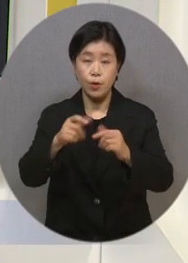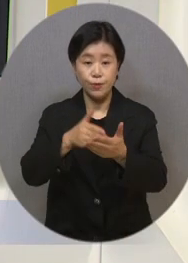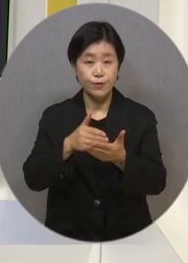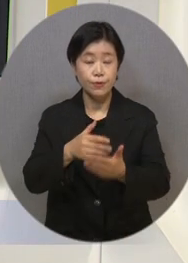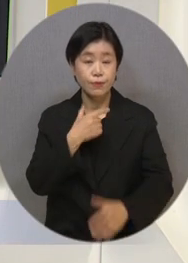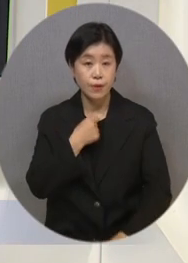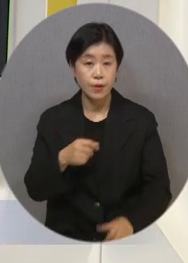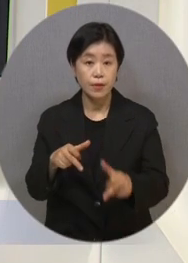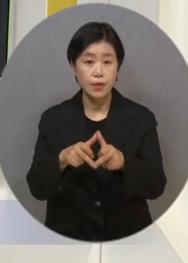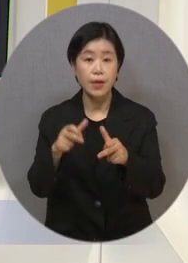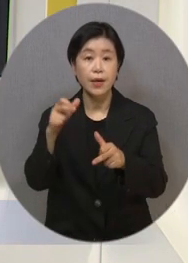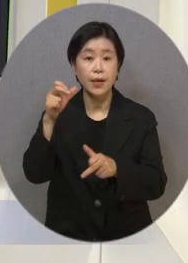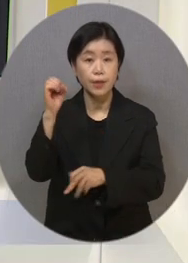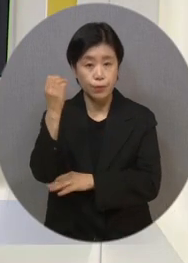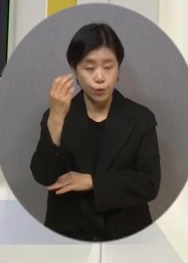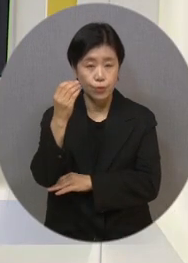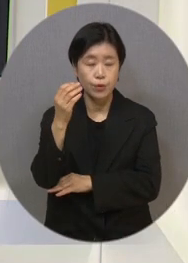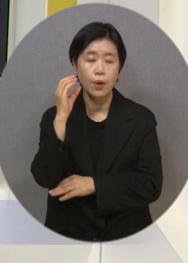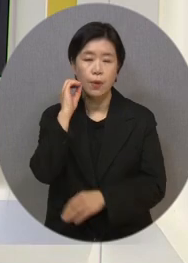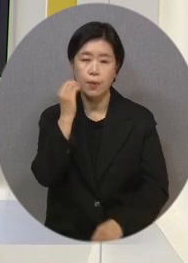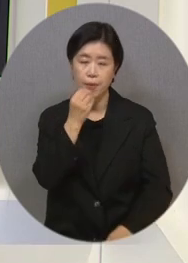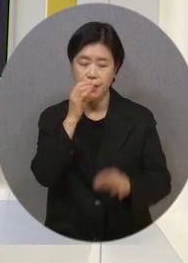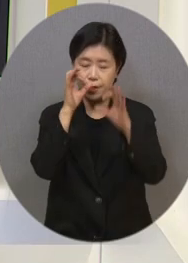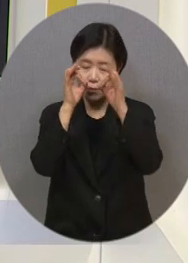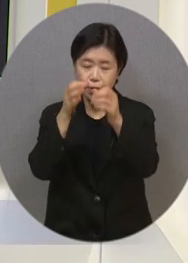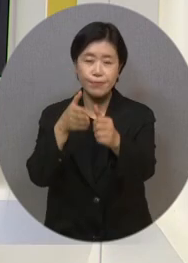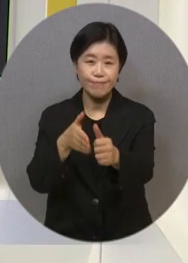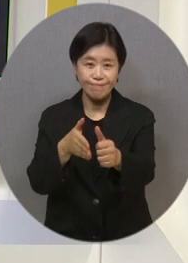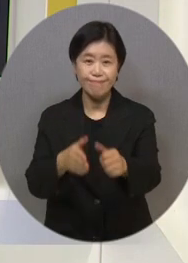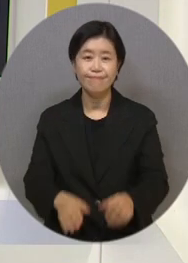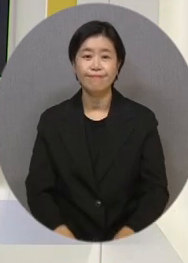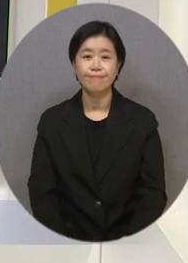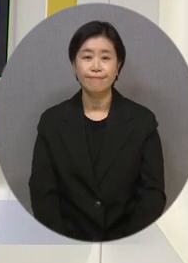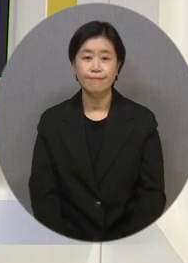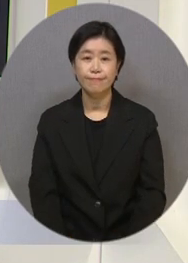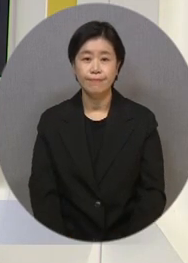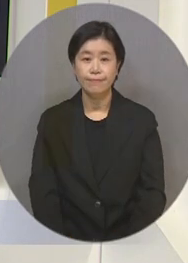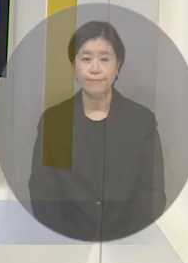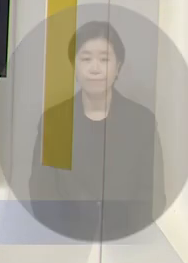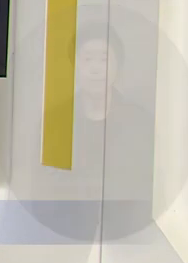뉴스는 장애인 신문과 웰페어 뉴스 홈페이지를 통해 확인할 수 있습니다